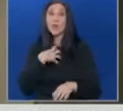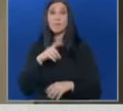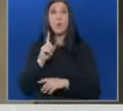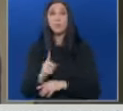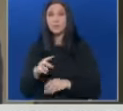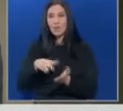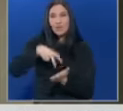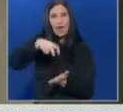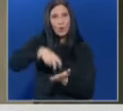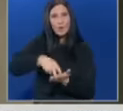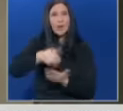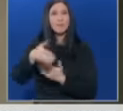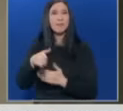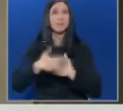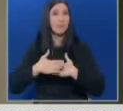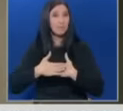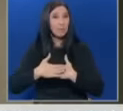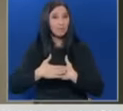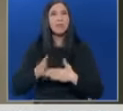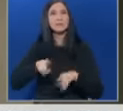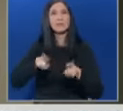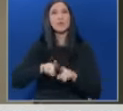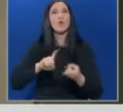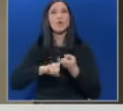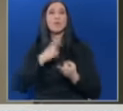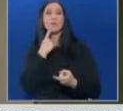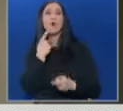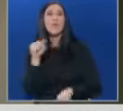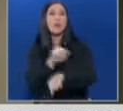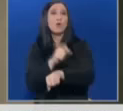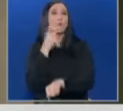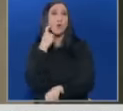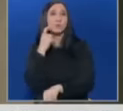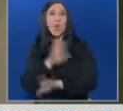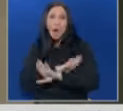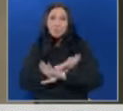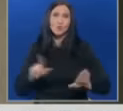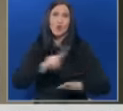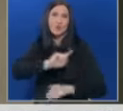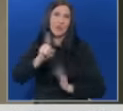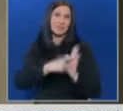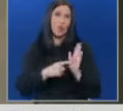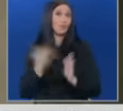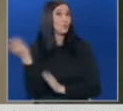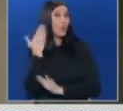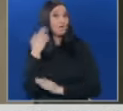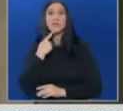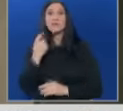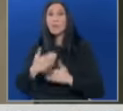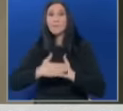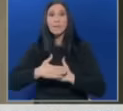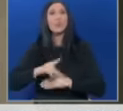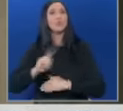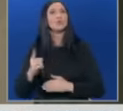са на колене пред ПП, след като Кирил Петков им арестува Бойко Борисов, абсолютно незаконно тогава, и за ПП, които